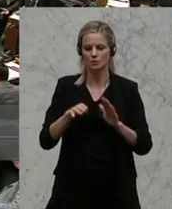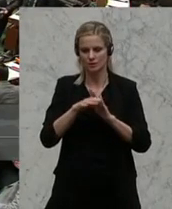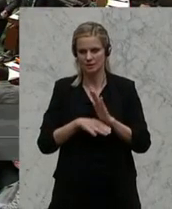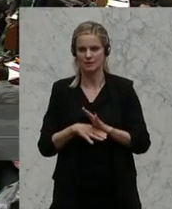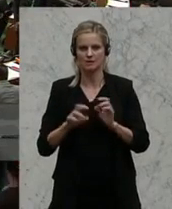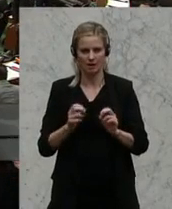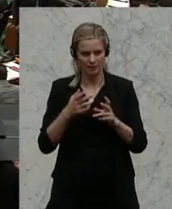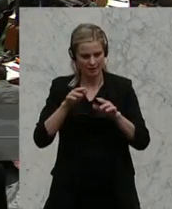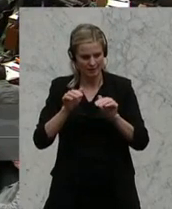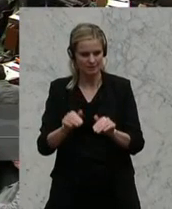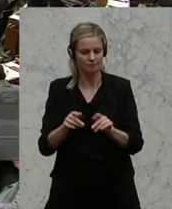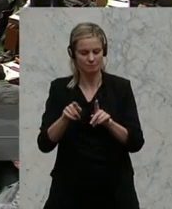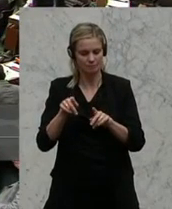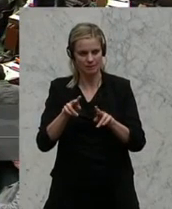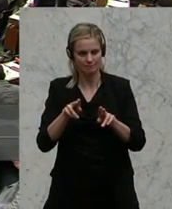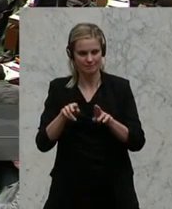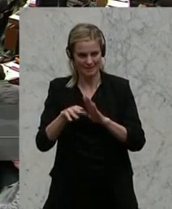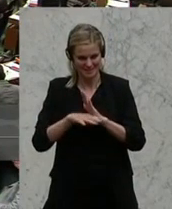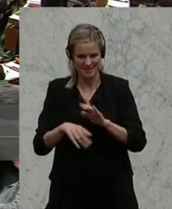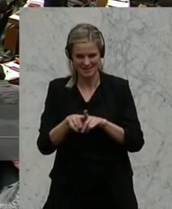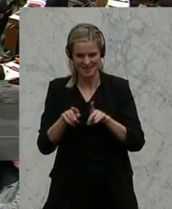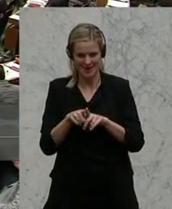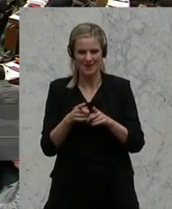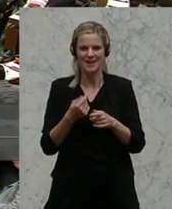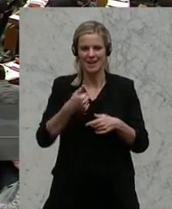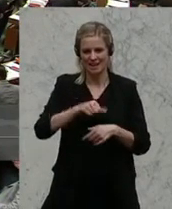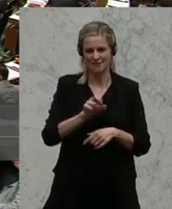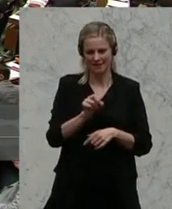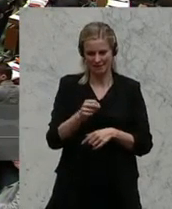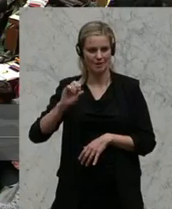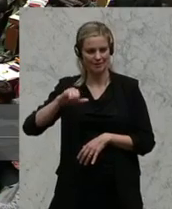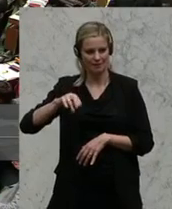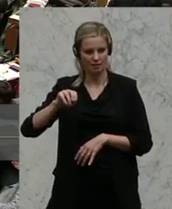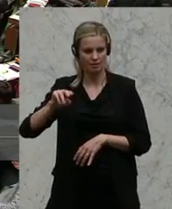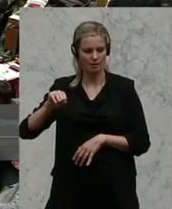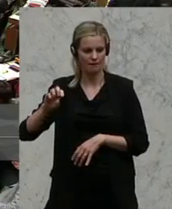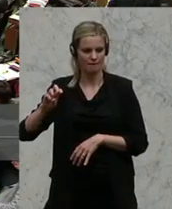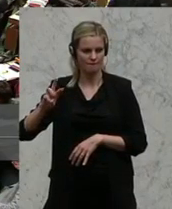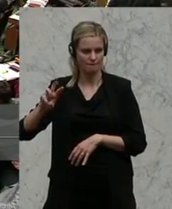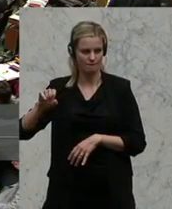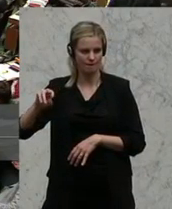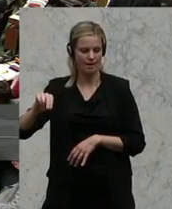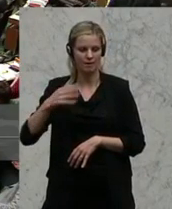geltenden Regeln in diesem Bereich verschärft. Kernpunkt ist die Einführung einer Haftung im Baubereich. Auftraggeber sollen künftig